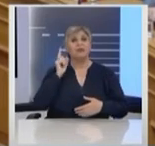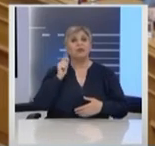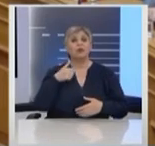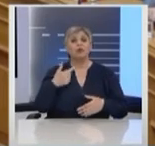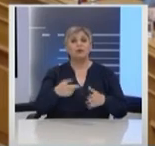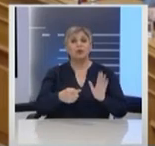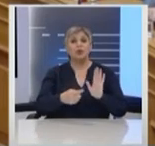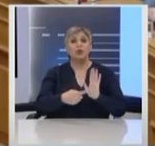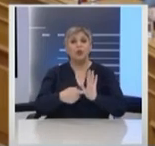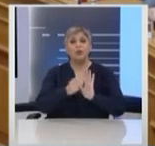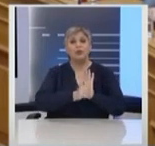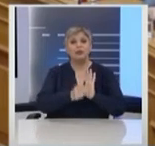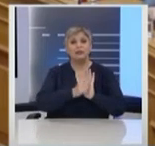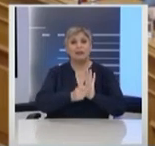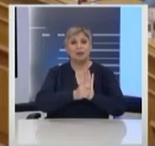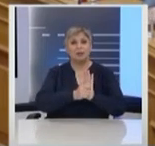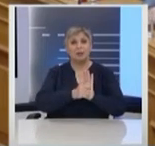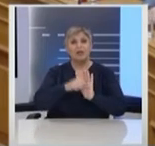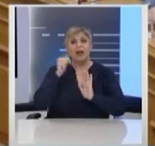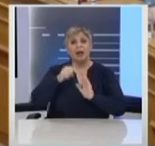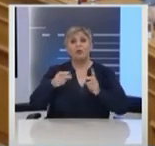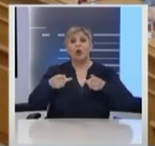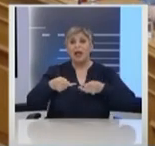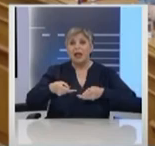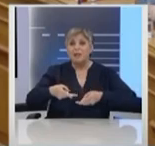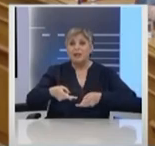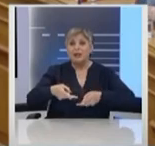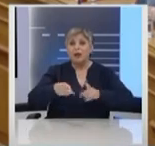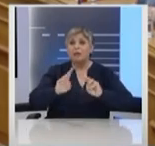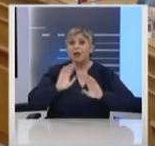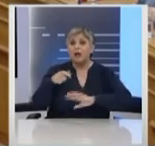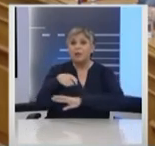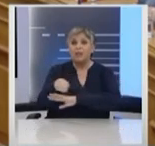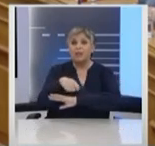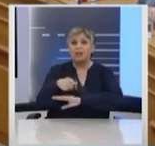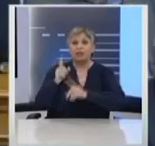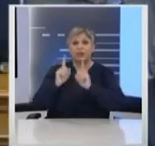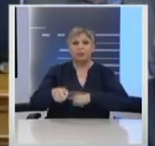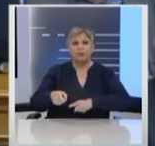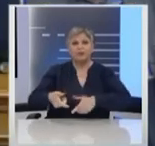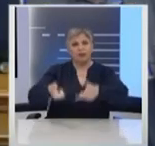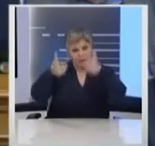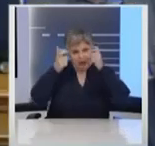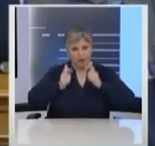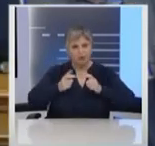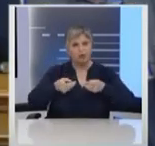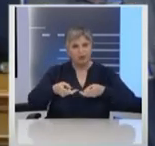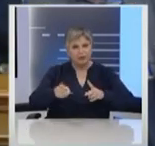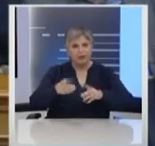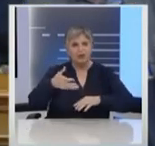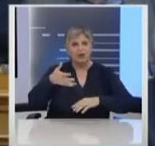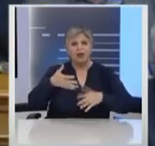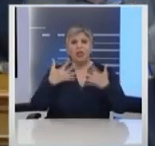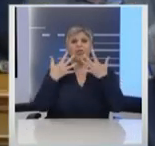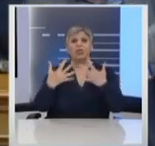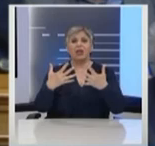τη δυνατότητα σε σύναψη γάμου στα 10 χρόνια με δικαστική απόφαση. Δίνουμε τη